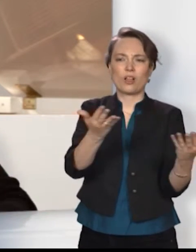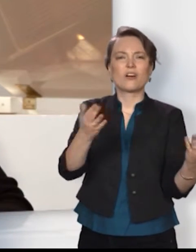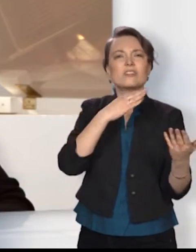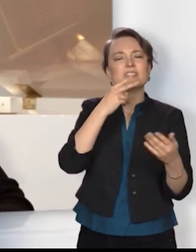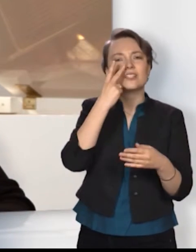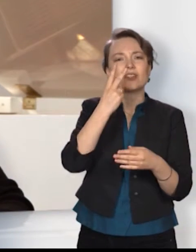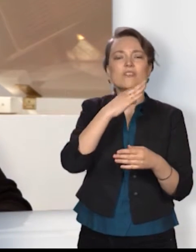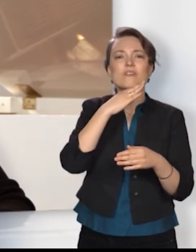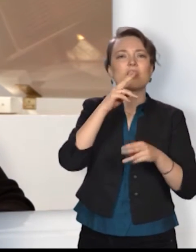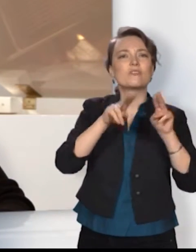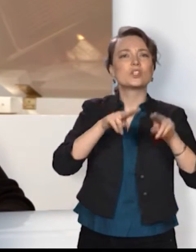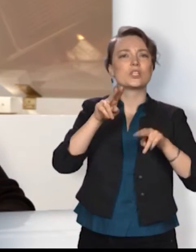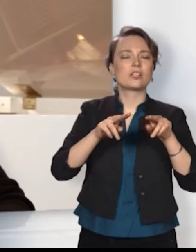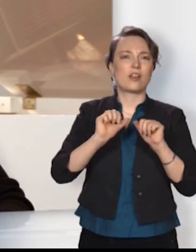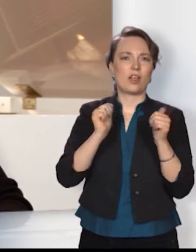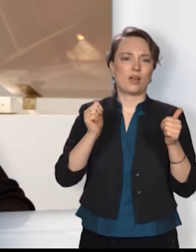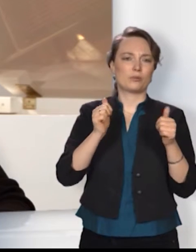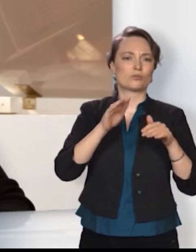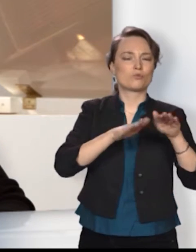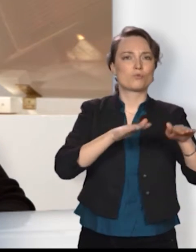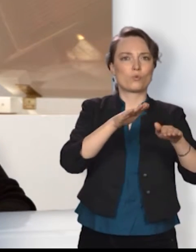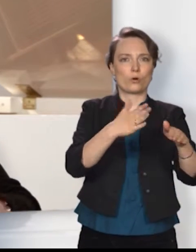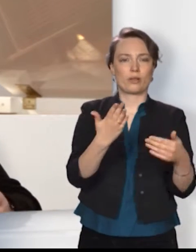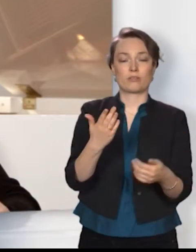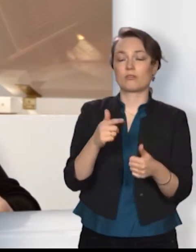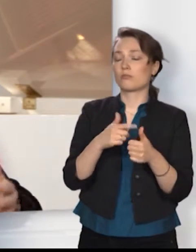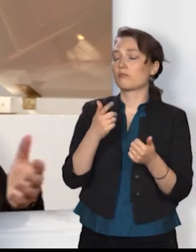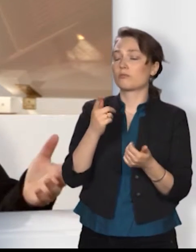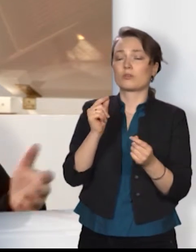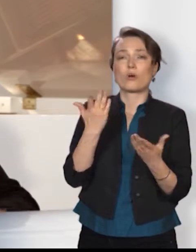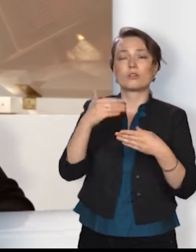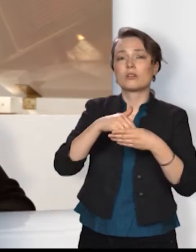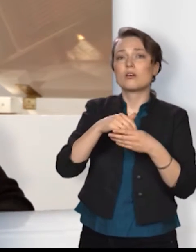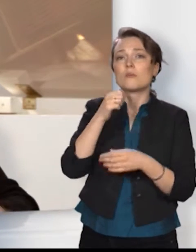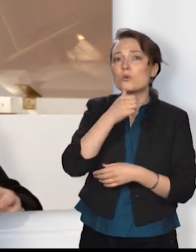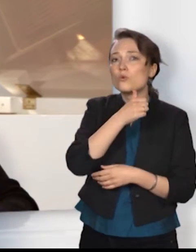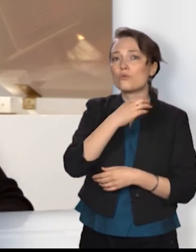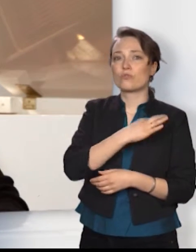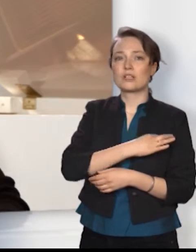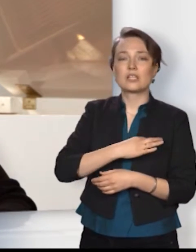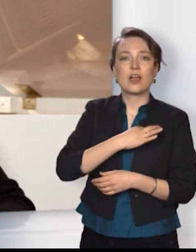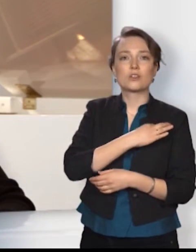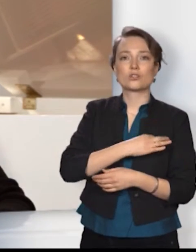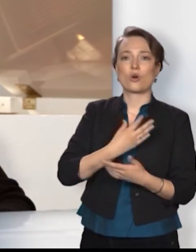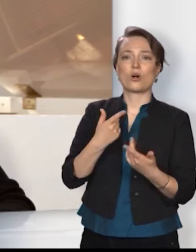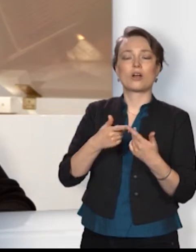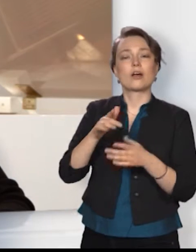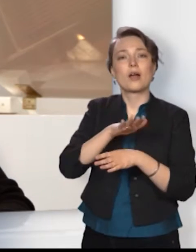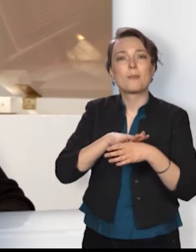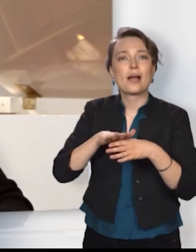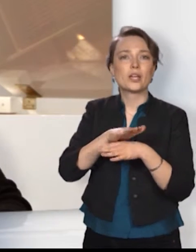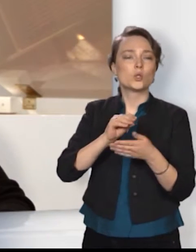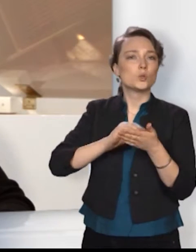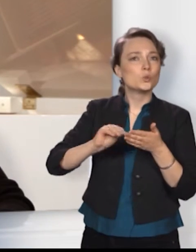schon darin immer enthalten. Das heißt, im Beruf, im Umgang, in der Seelsorge, in der